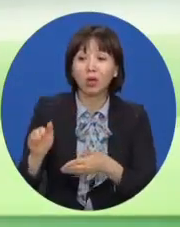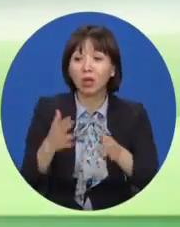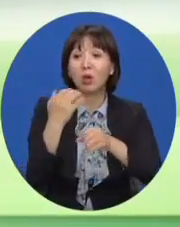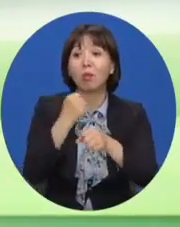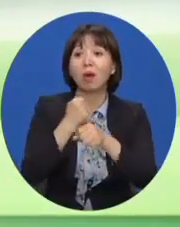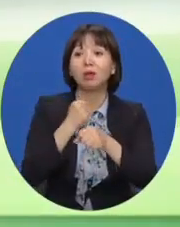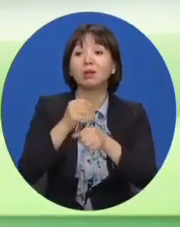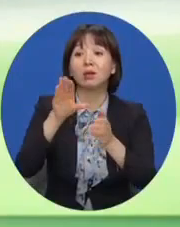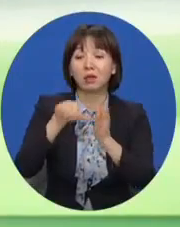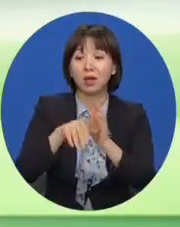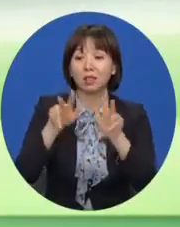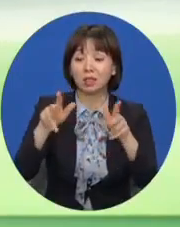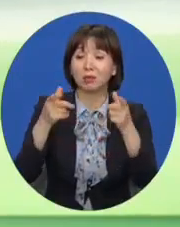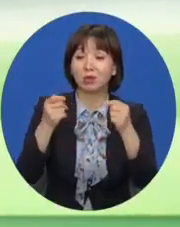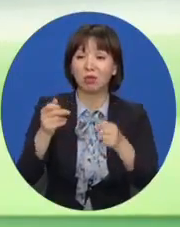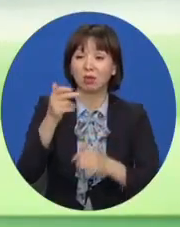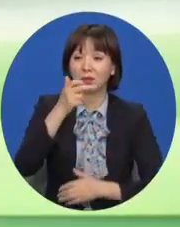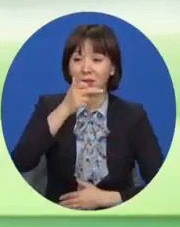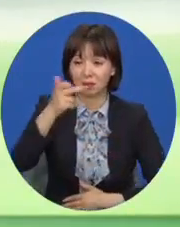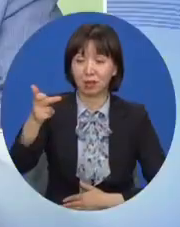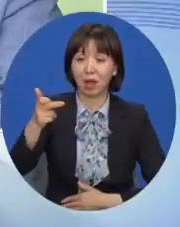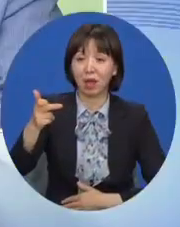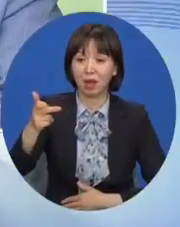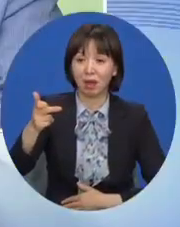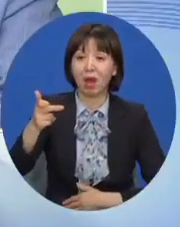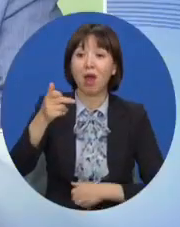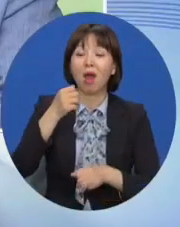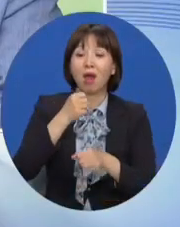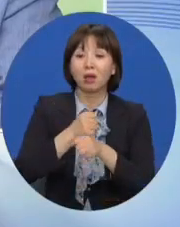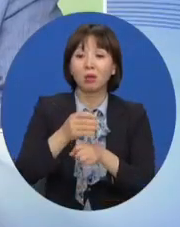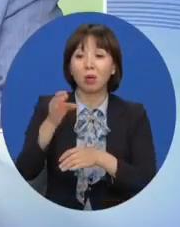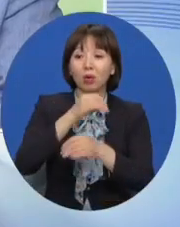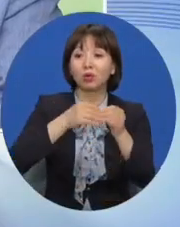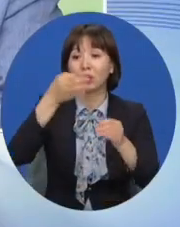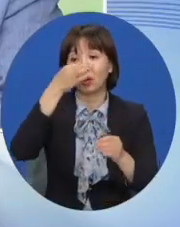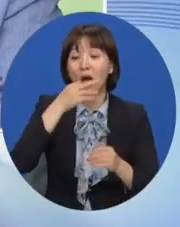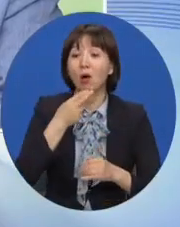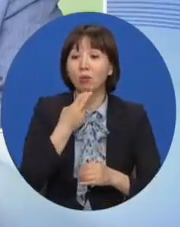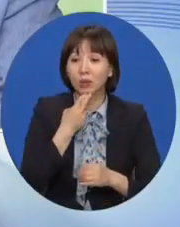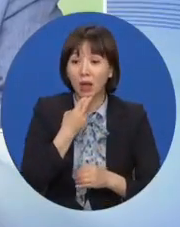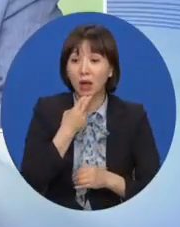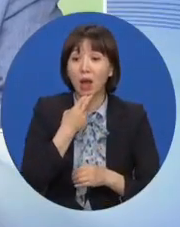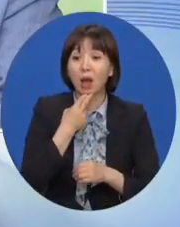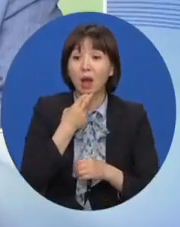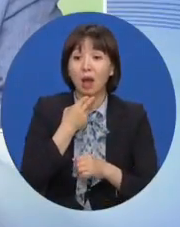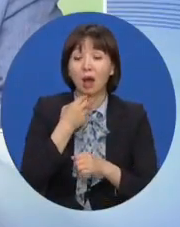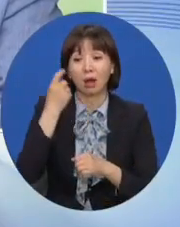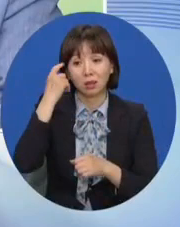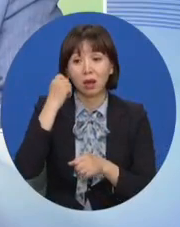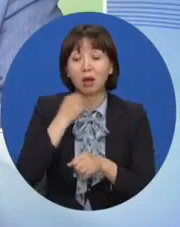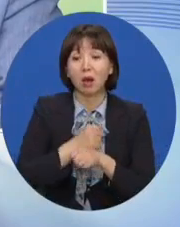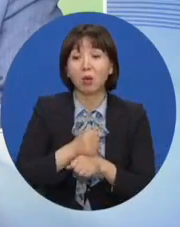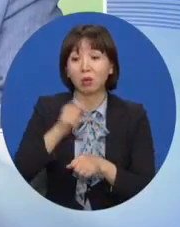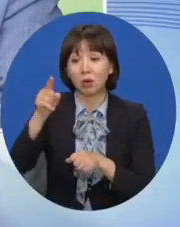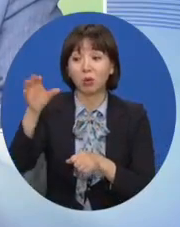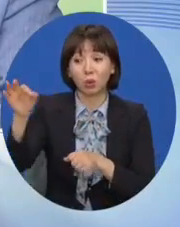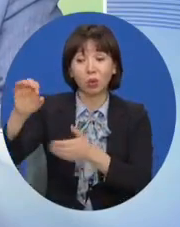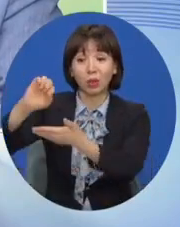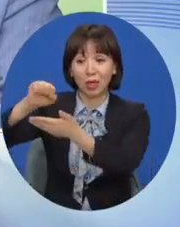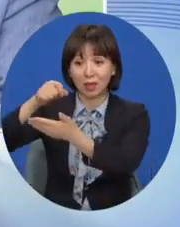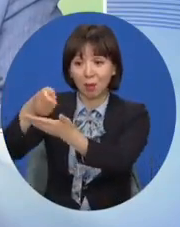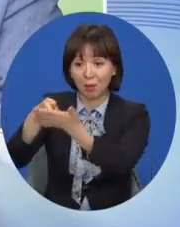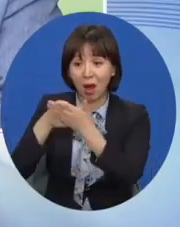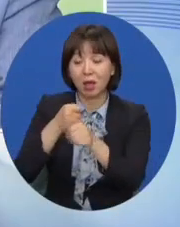때 지금같이 거대하게 크게 해서는 큰 경제의 효과가 없다. 저는 그런 데 대해서 예산을 절감해서 복지